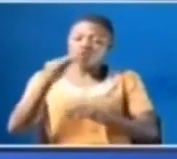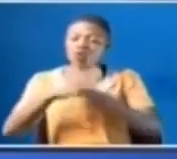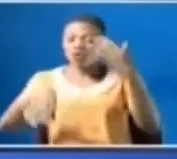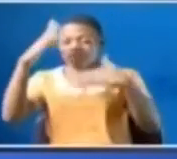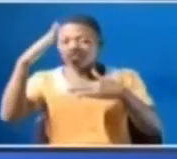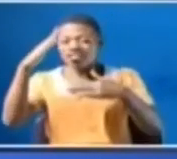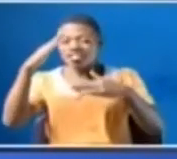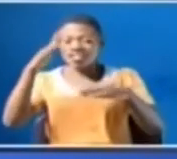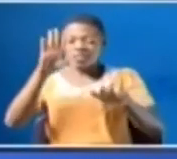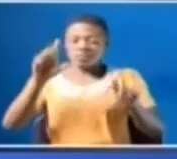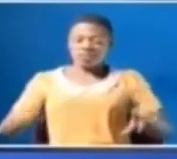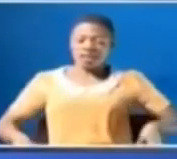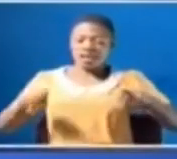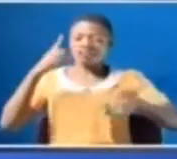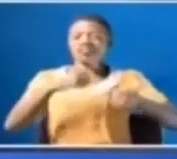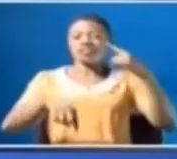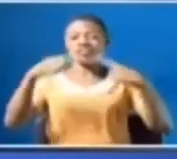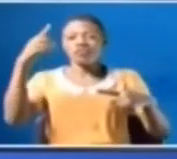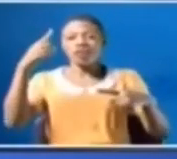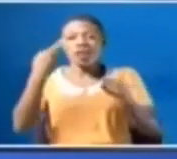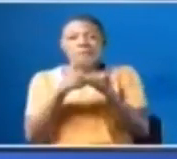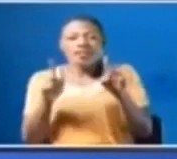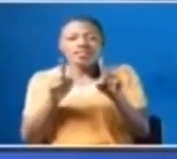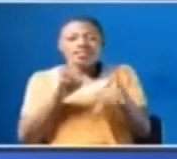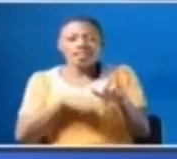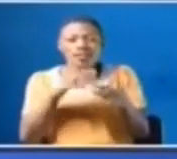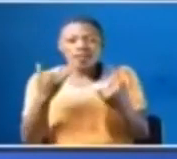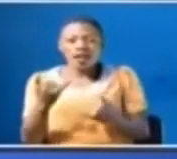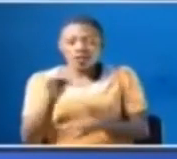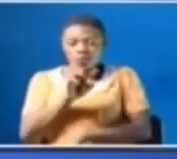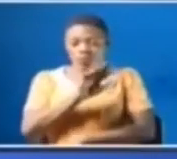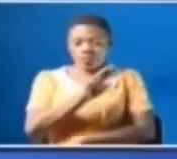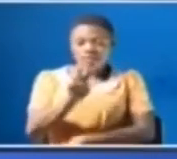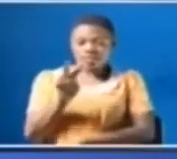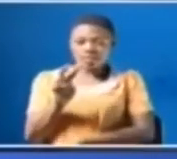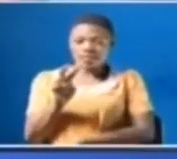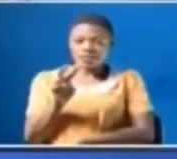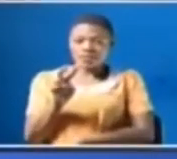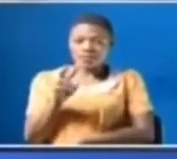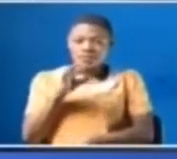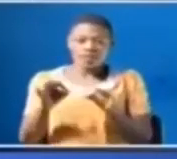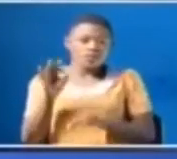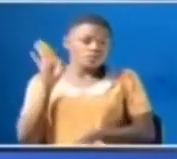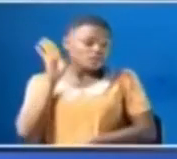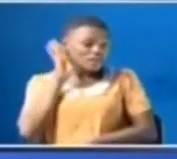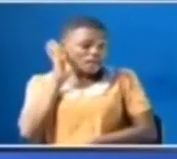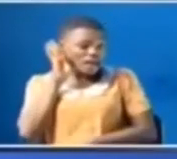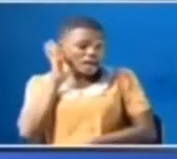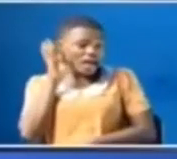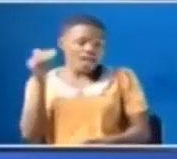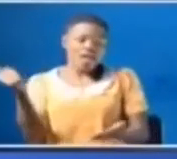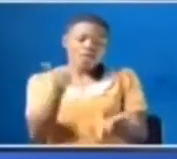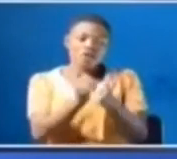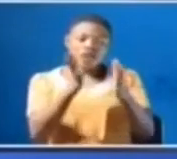kuandaa kimaisha, kujiandaa kimaisha, lakini tunavyoona ni wengi ambao wanatoka na wapati kazi. Na tukiwasikiza wale wanaopeana ajira,